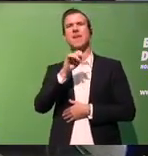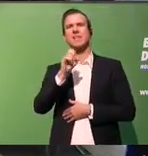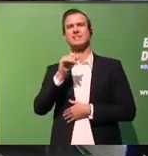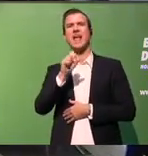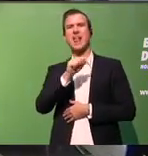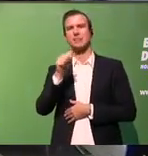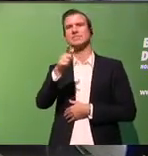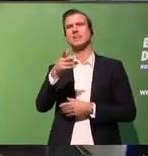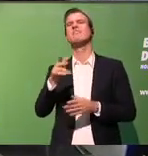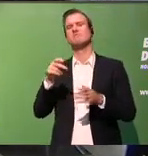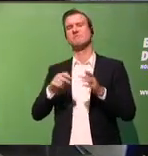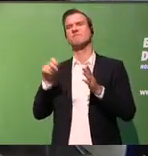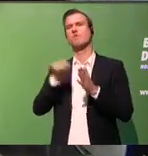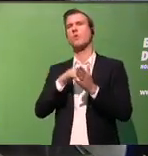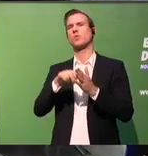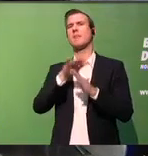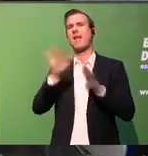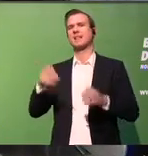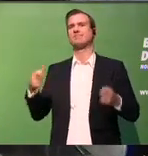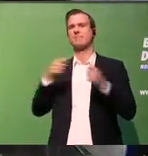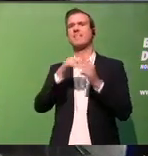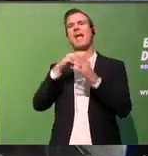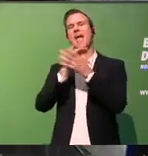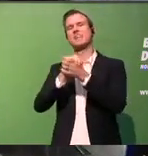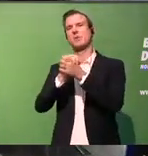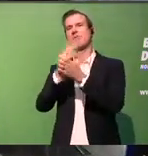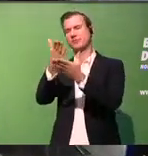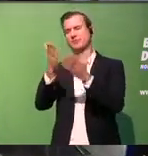des Landesverbandes. Herzlichen Glückwunsch.